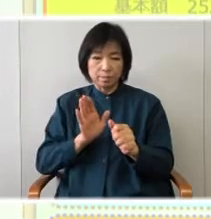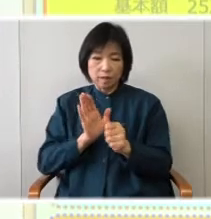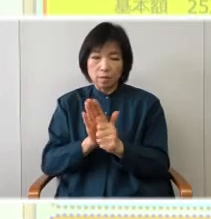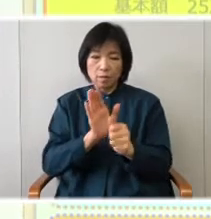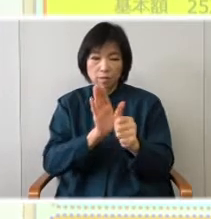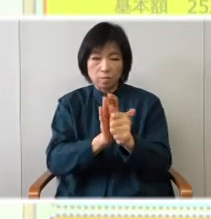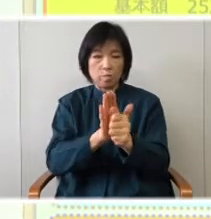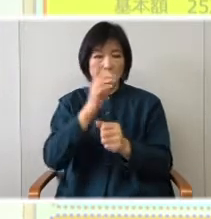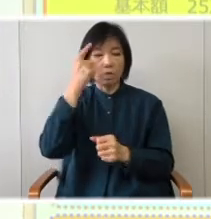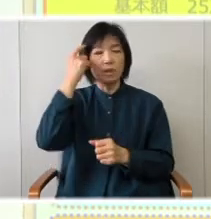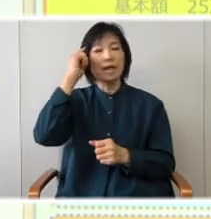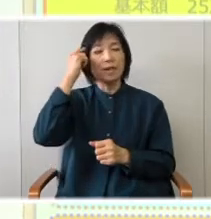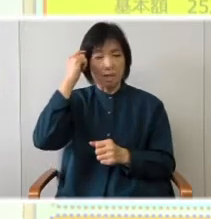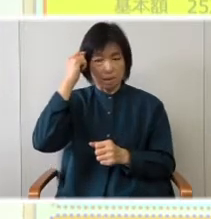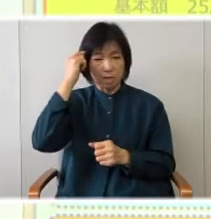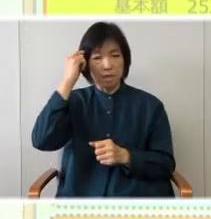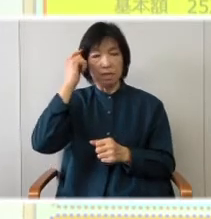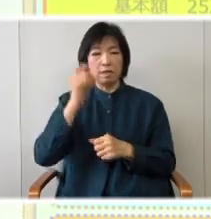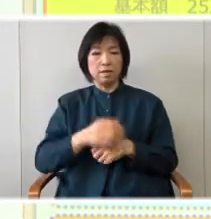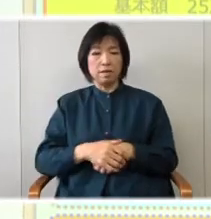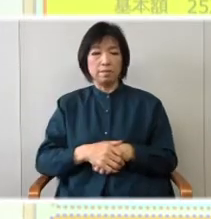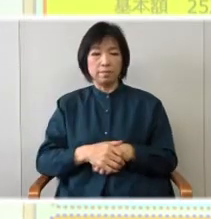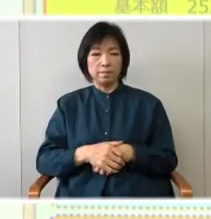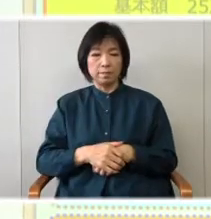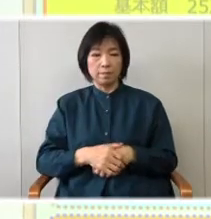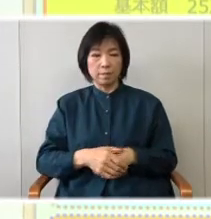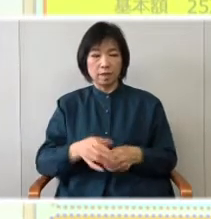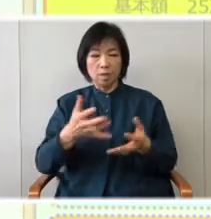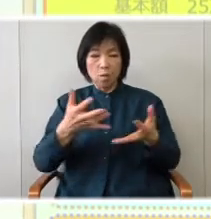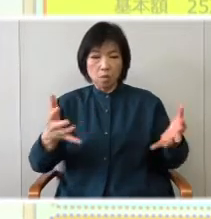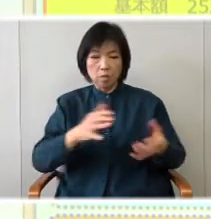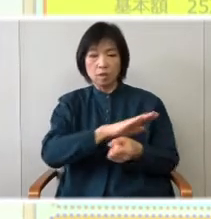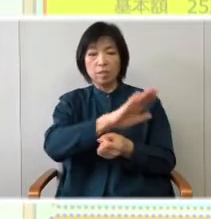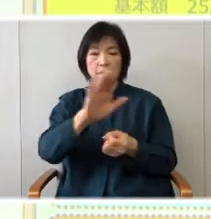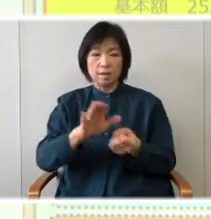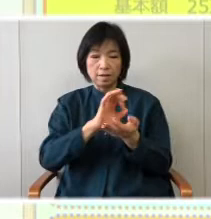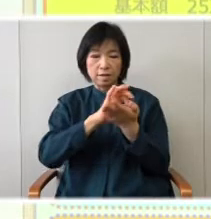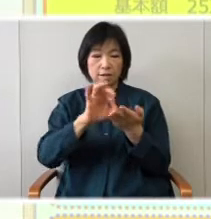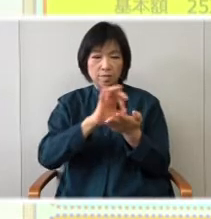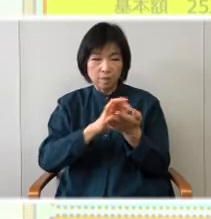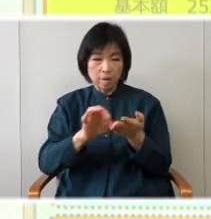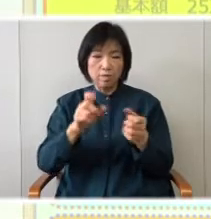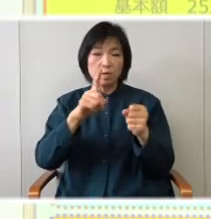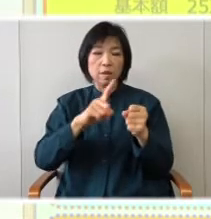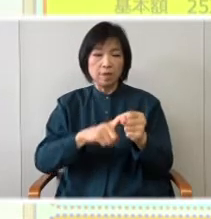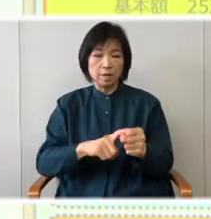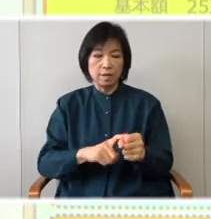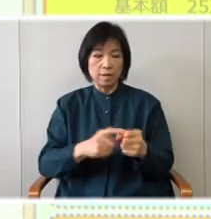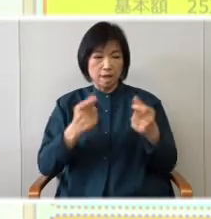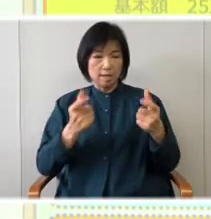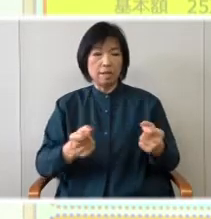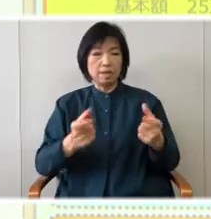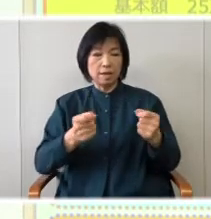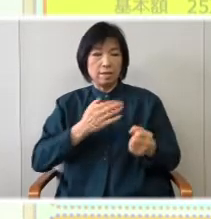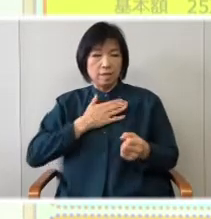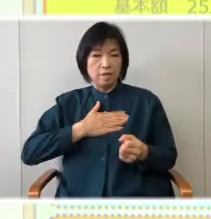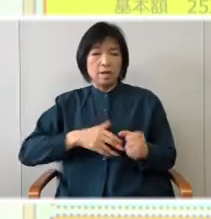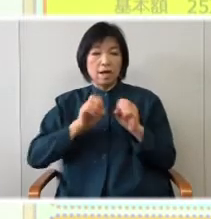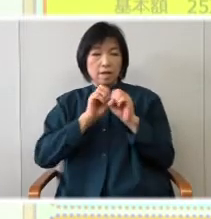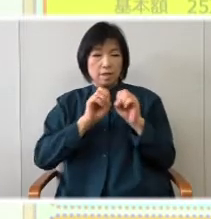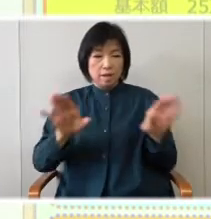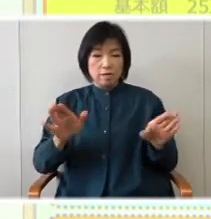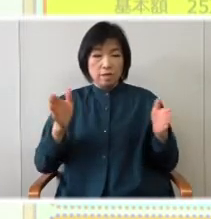実施をしていこうという考えであります。で多くの方々に利用をしていただくためにしっかりと周知期間を取